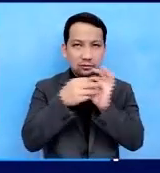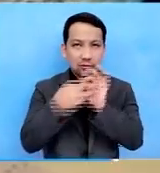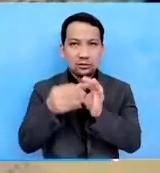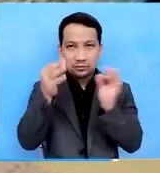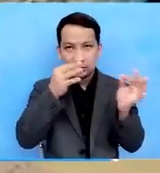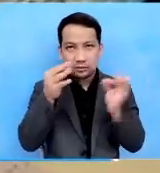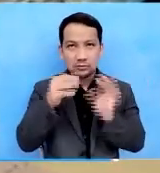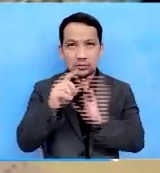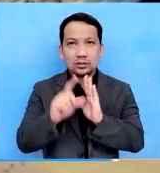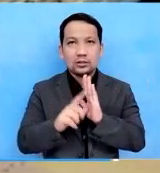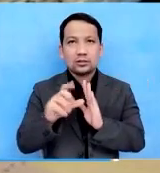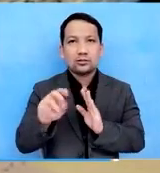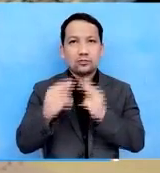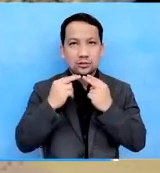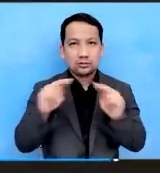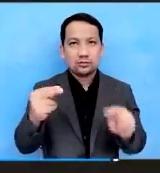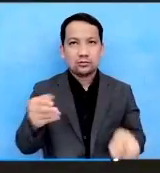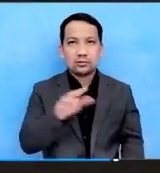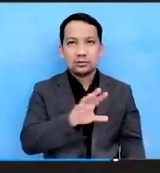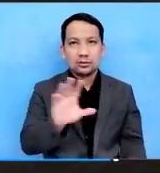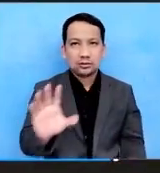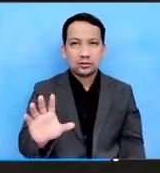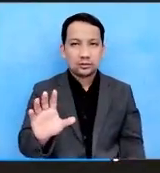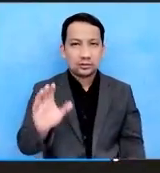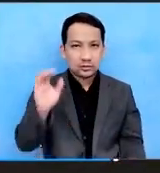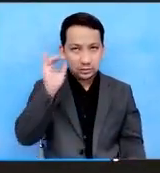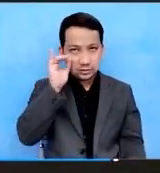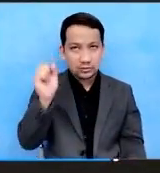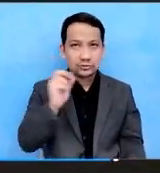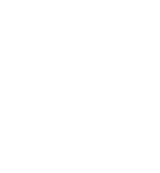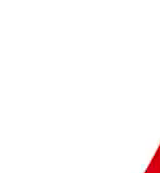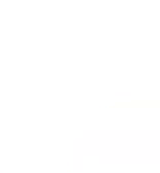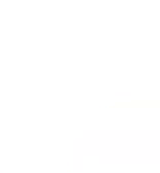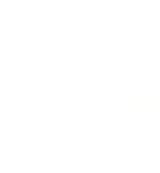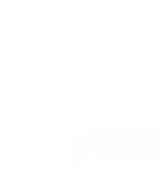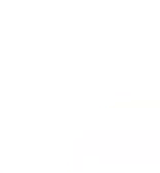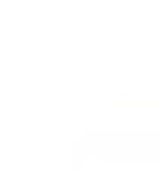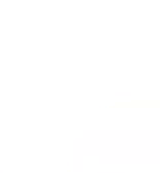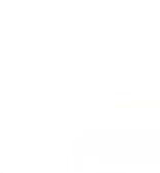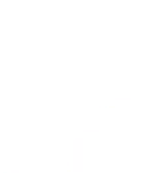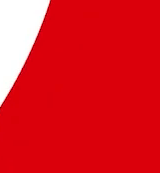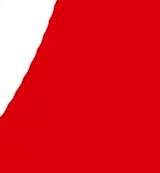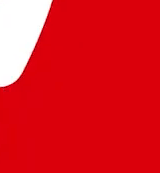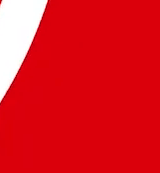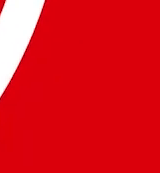Dangerous Drugs Act. Nagbabalita mula sa Frontline. Ian Suyo, News 5.